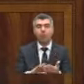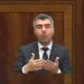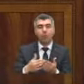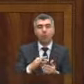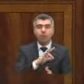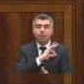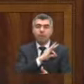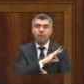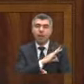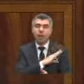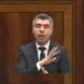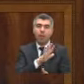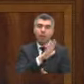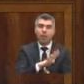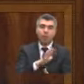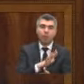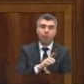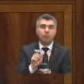الاستفادة